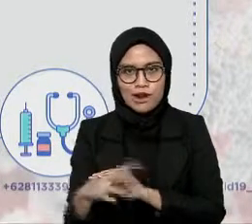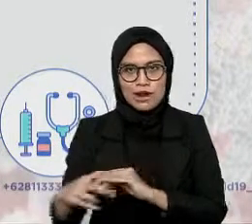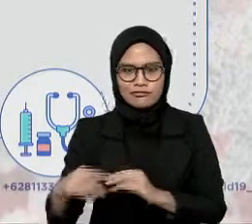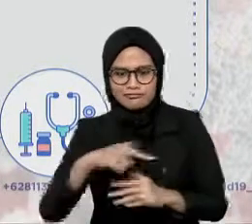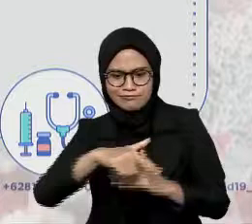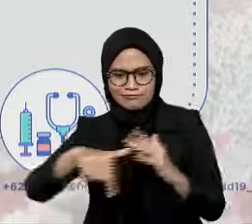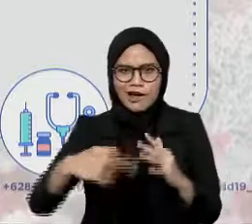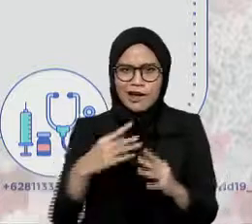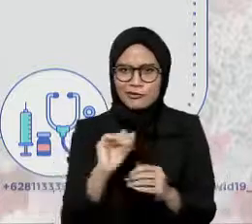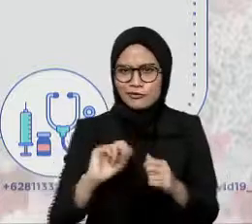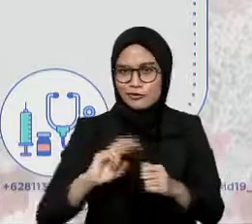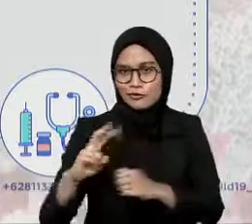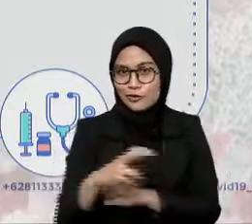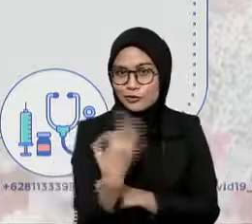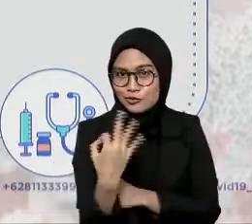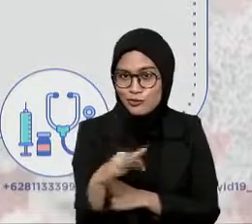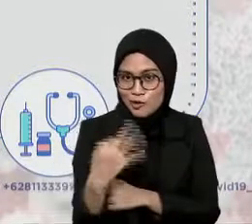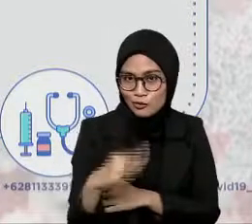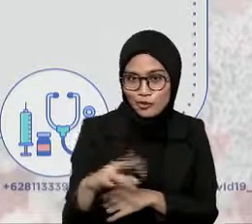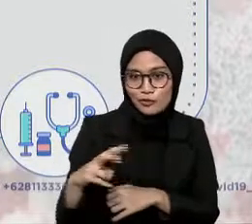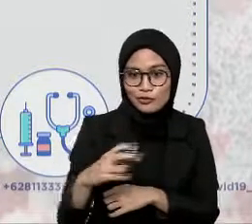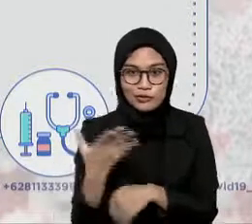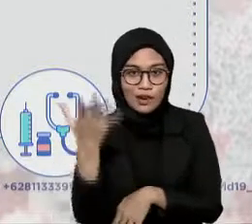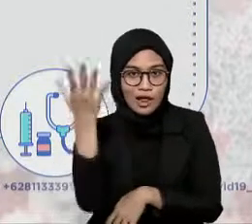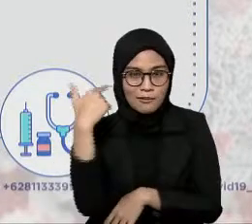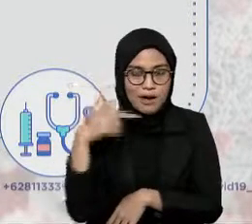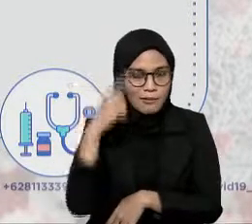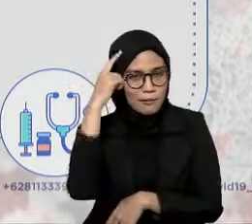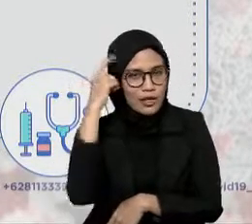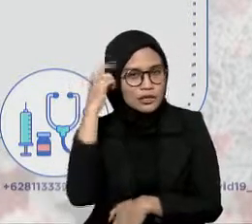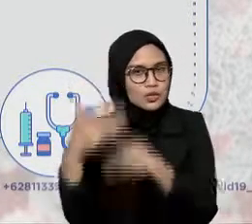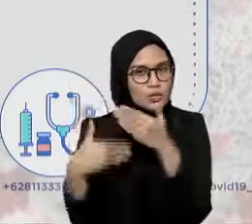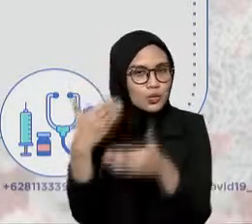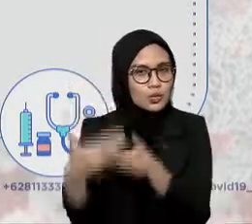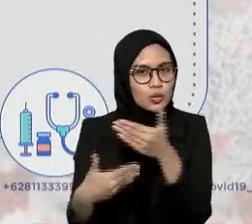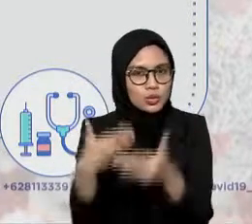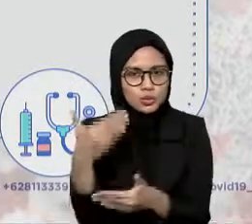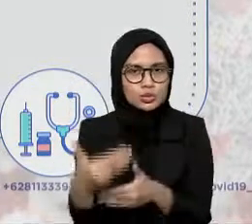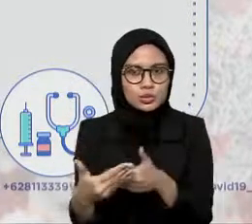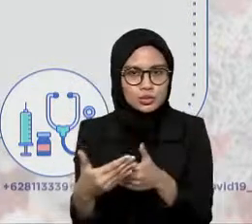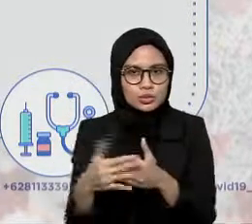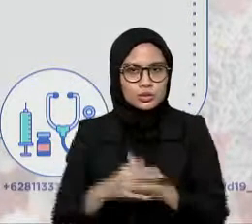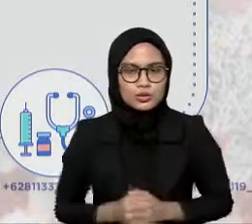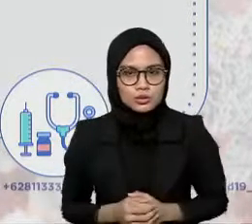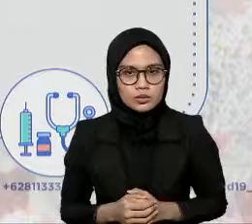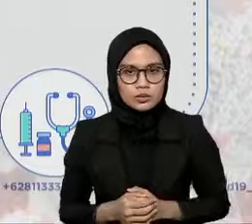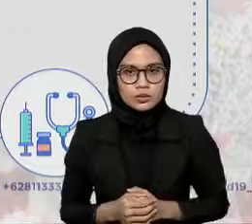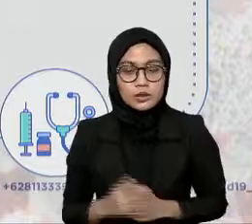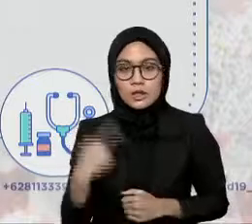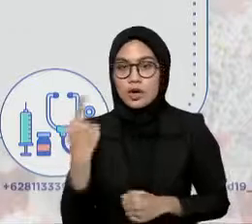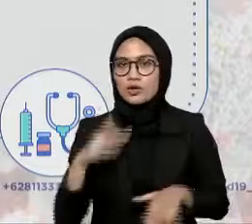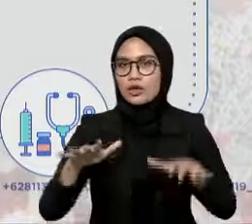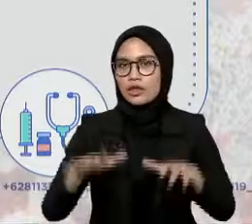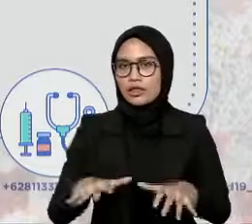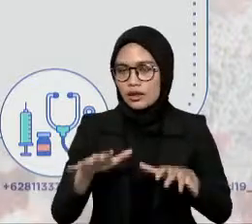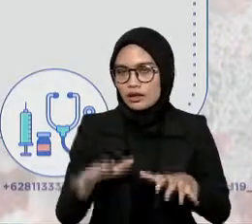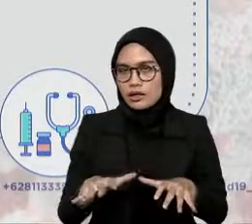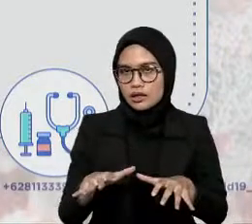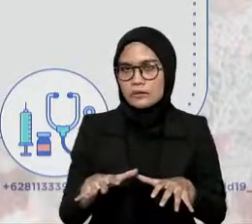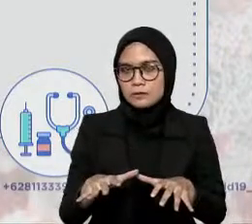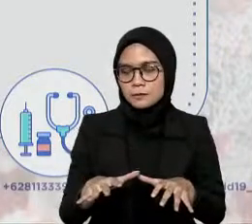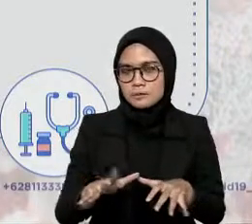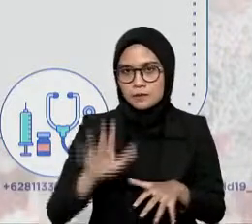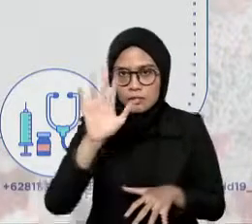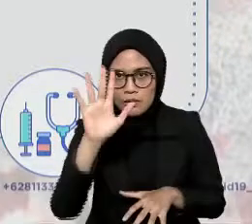varian tersebut yang perlu untuk terus diingat dalam menghadapi dinamika COVID-19 saat ini dan di masa